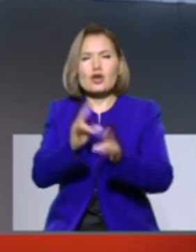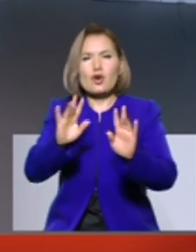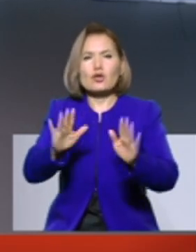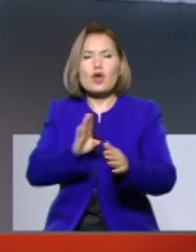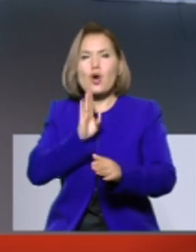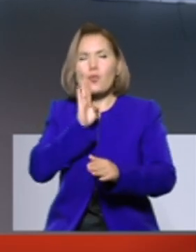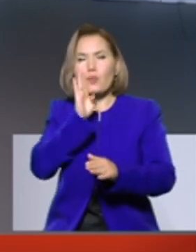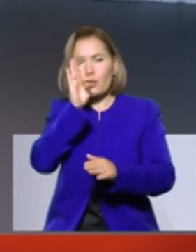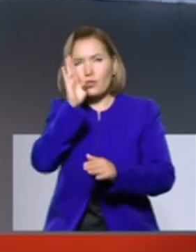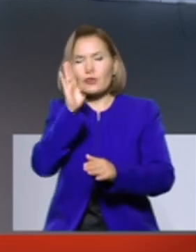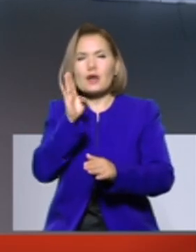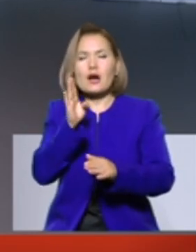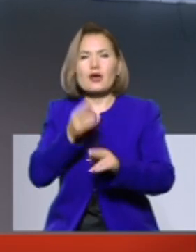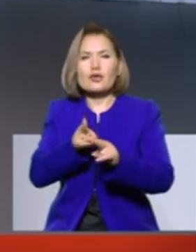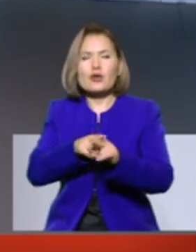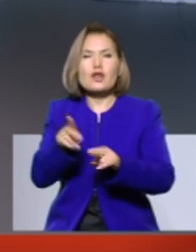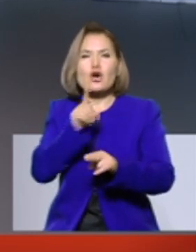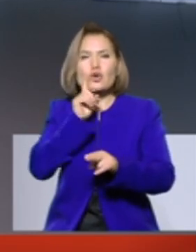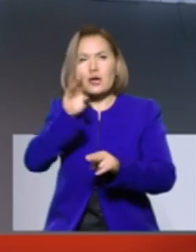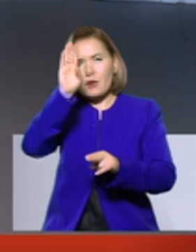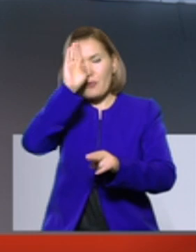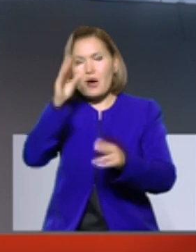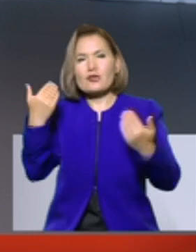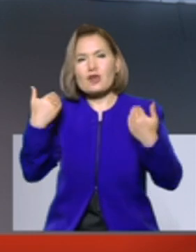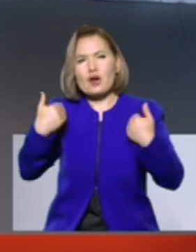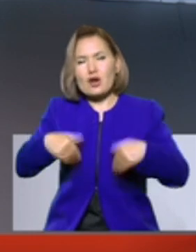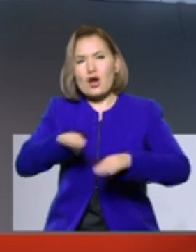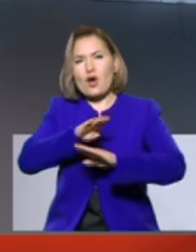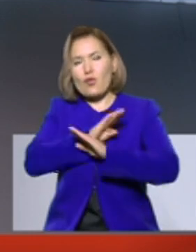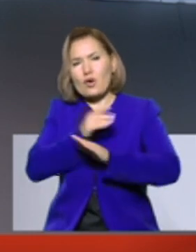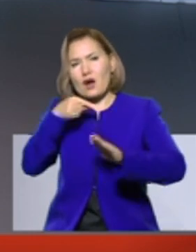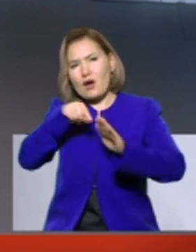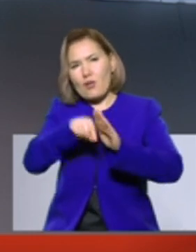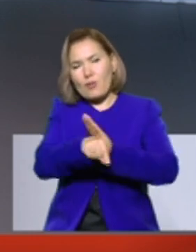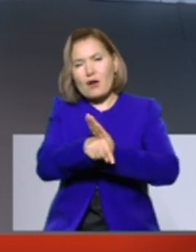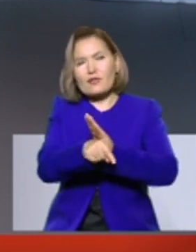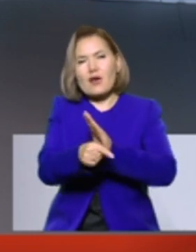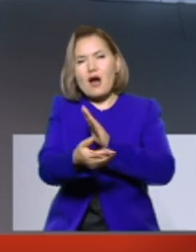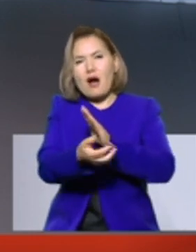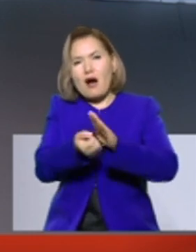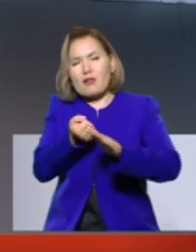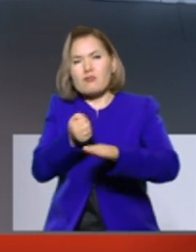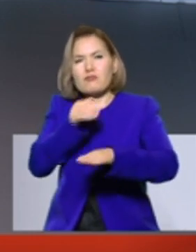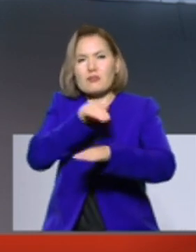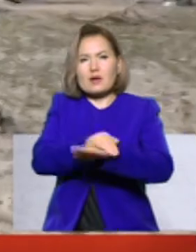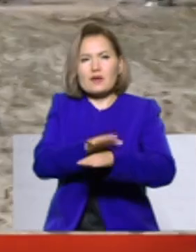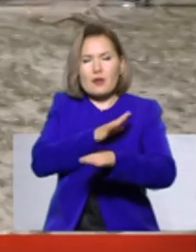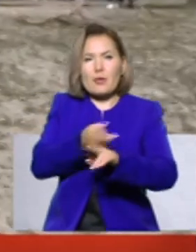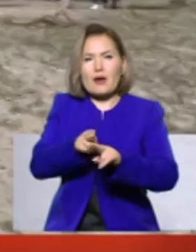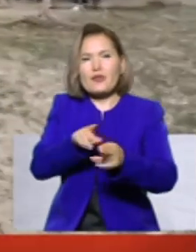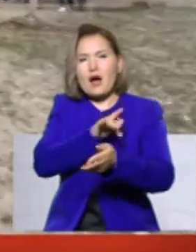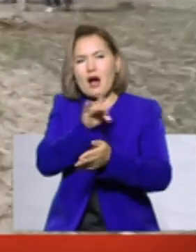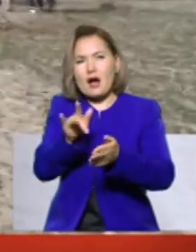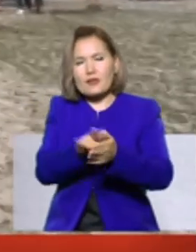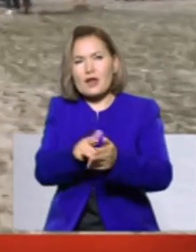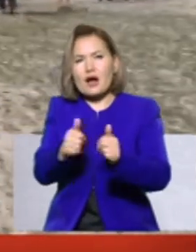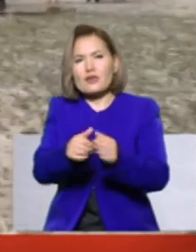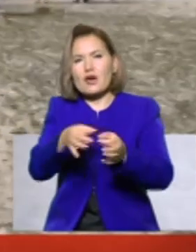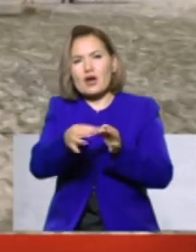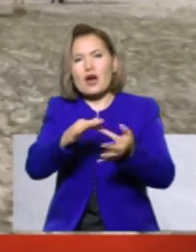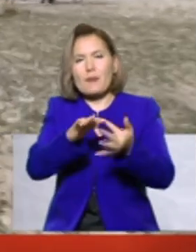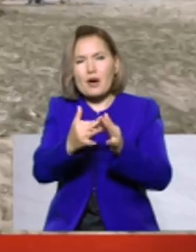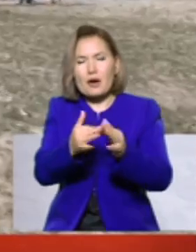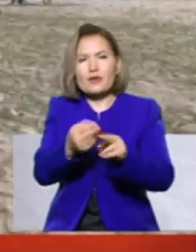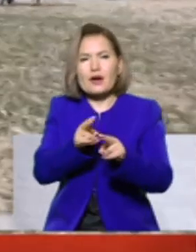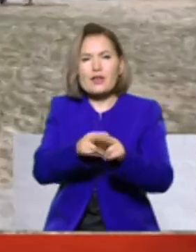таң ата сүңгуірлер жас өспірімнің денесін 4 метр тереңдіктен алып шықты. Кеше ғана қаланың іргесіндегі Құрманғазы ауылында бір